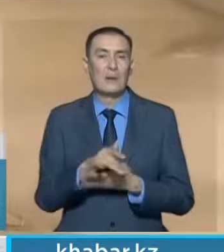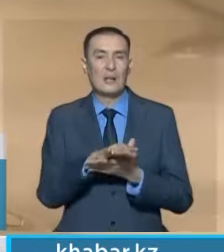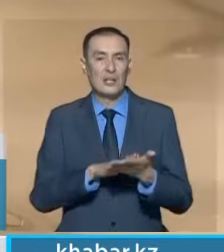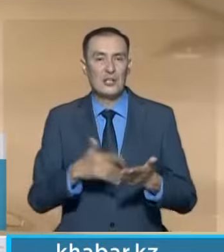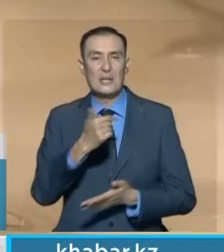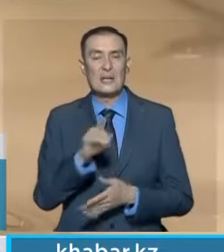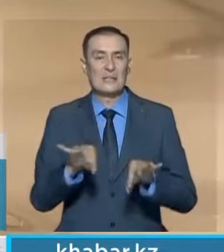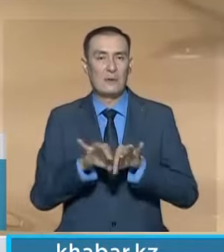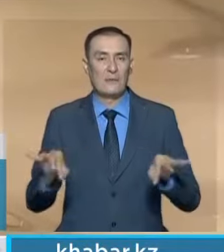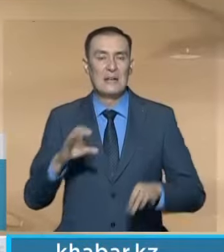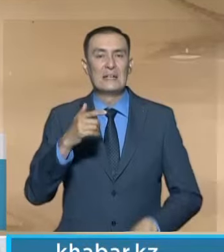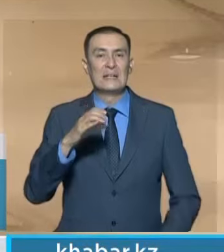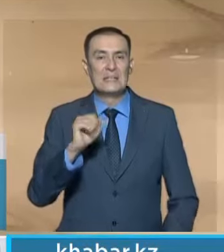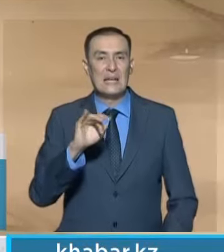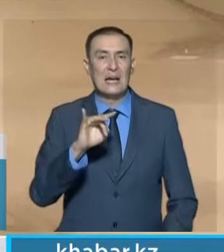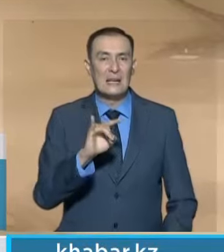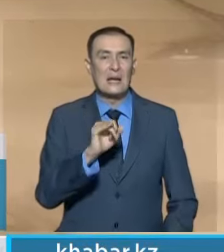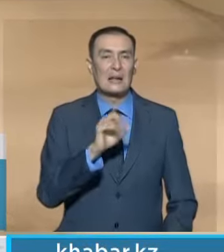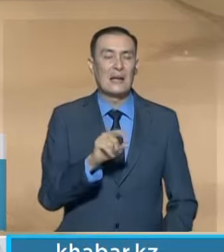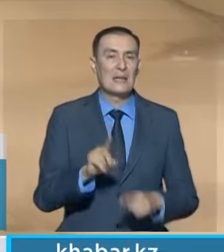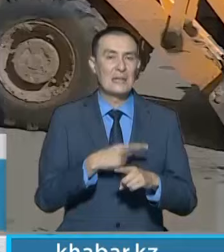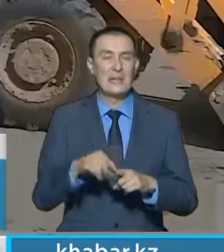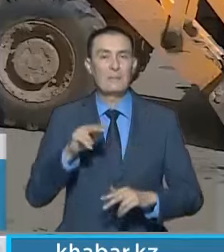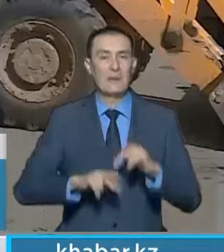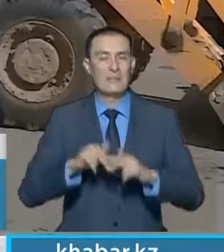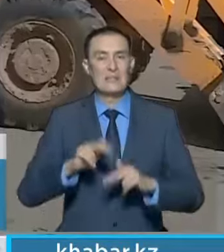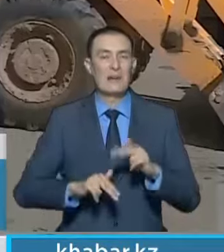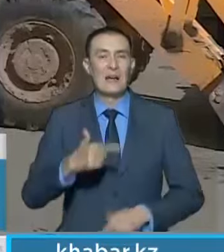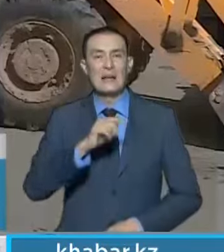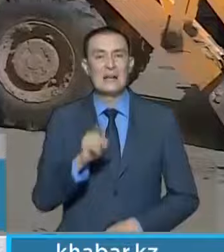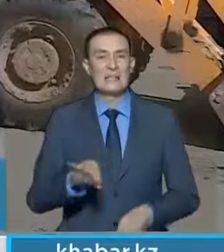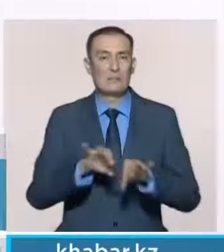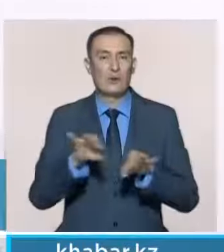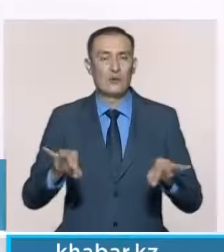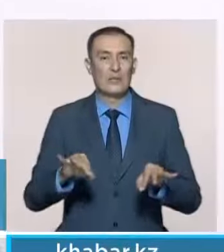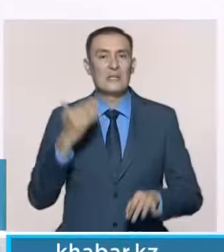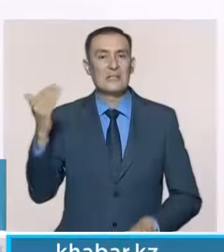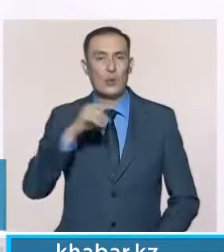магистрального газопровода Сары-Арка или строительство газопровода из России.